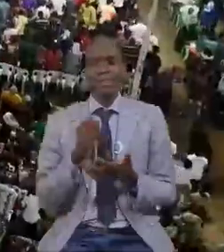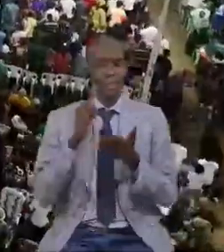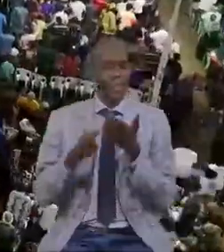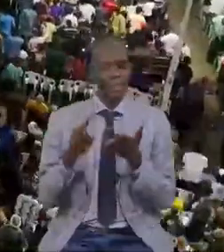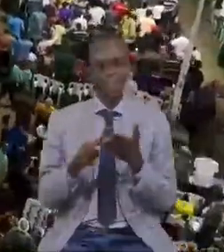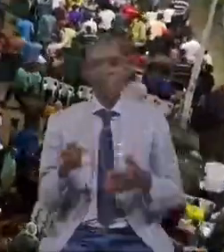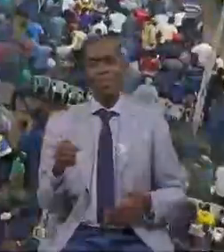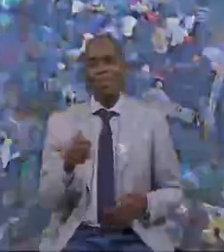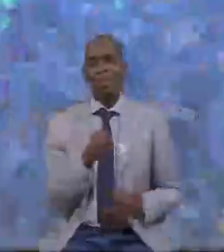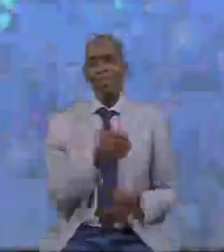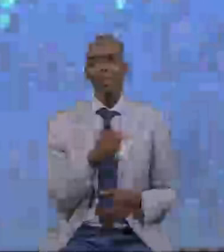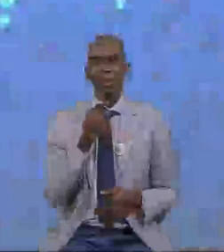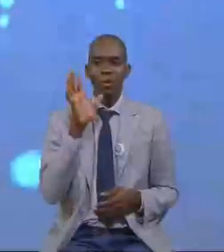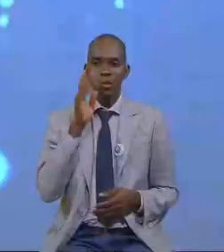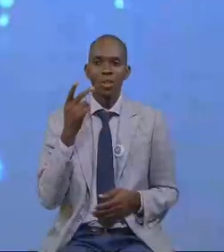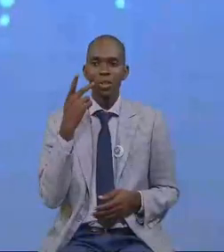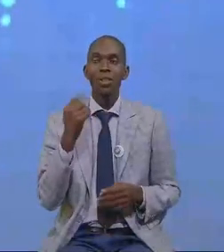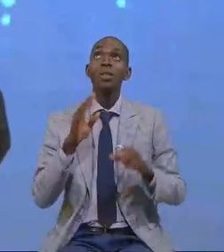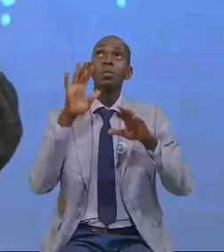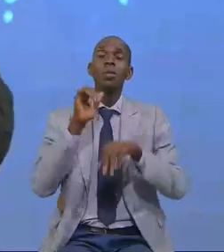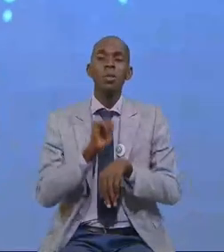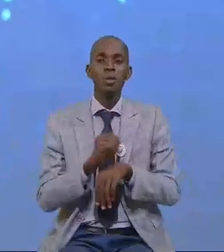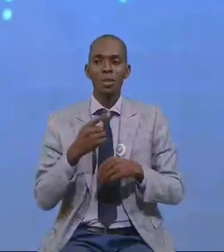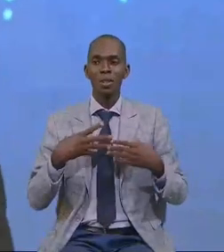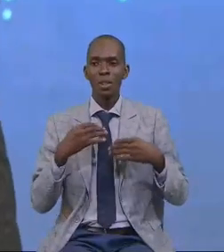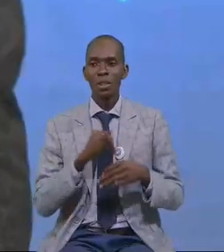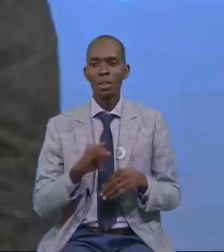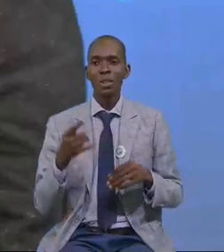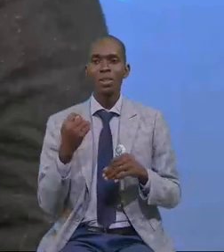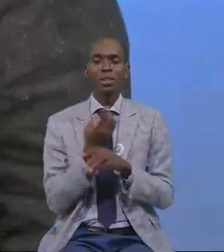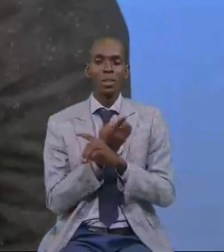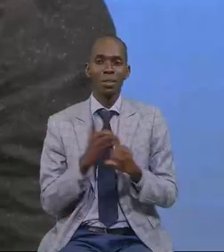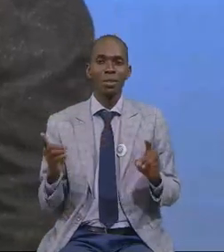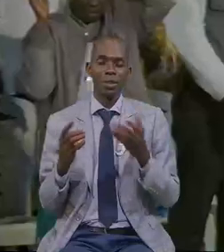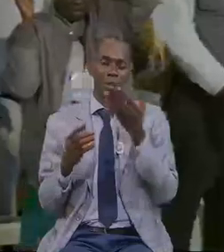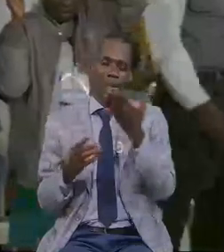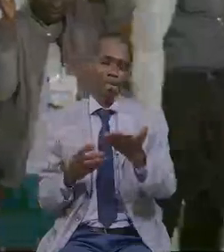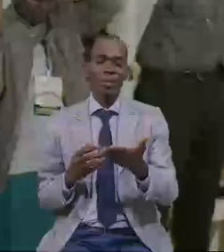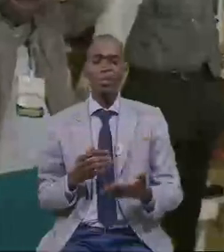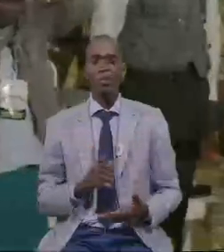Examinez-vous. Vous allez voir le miracle, la guérison, la délivrance là-bas.